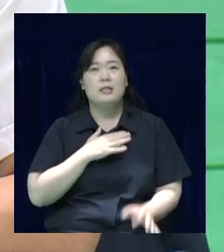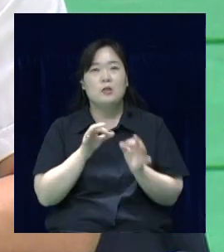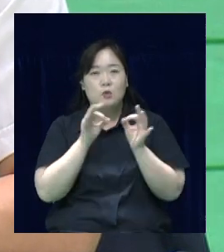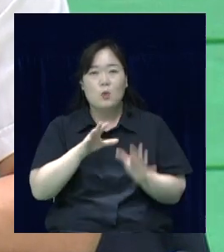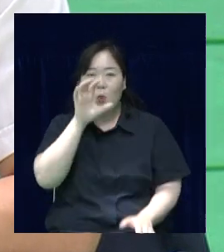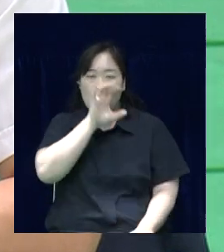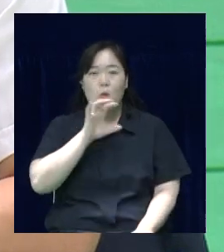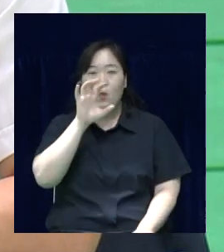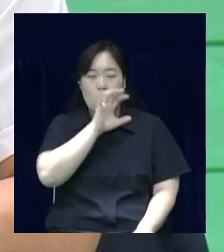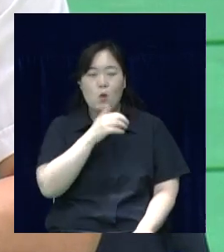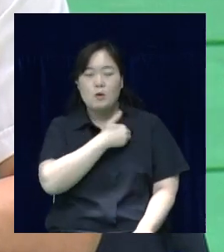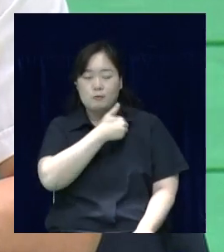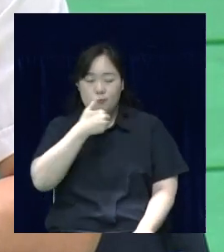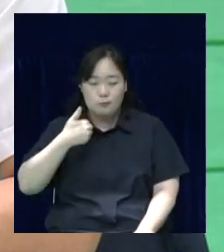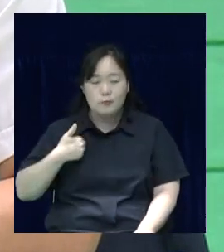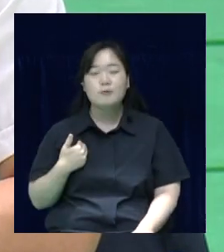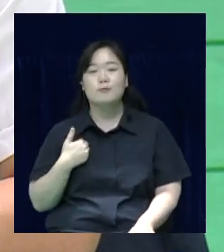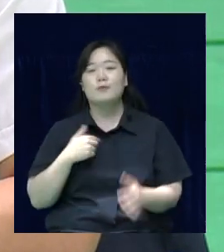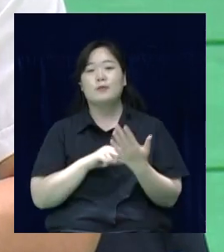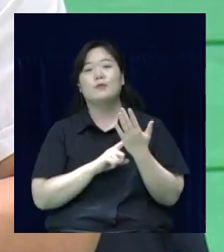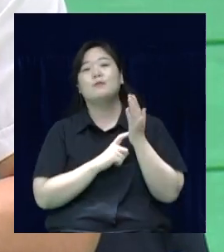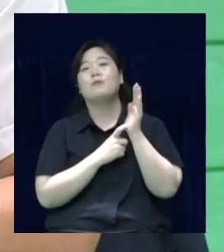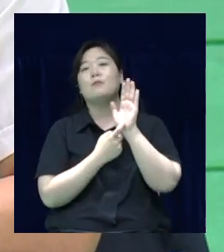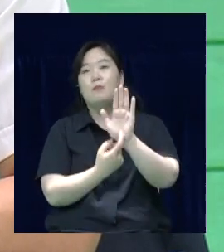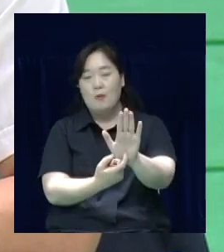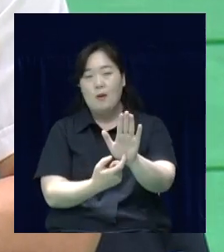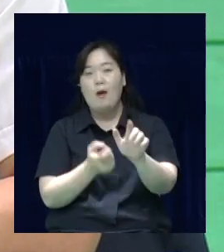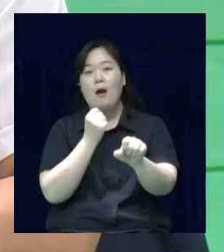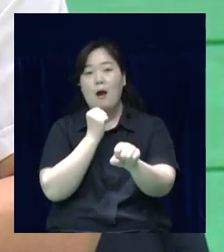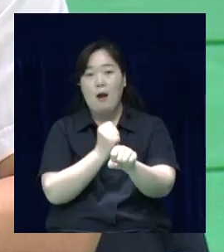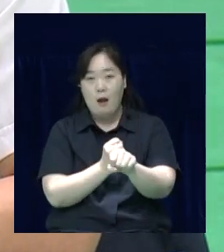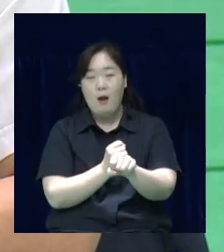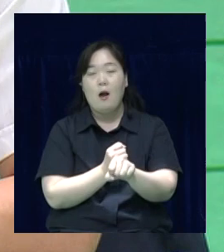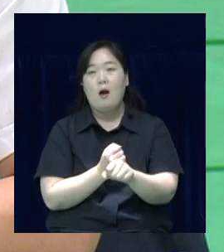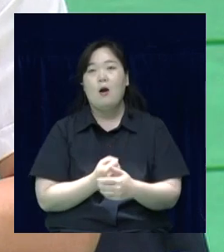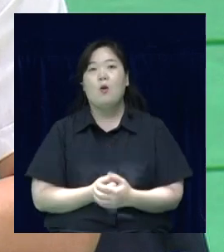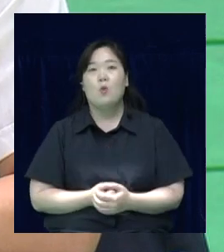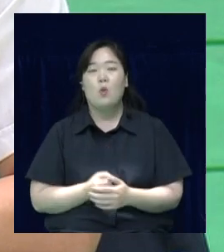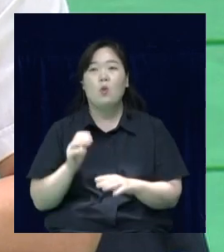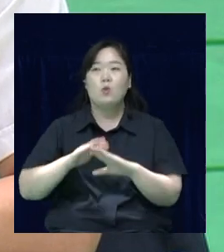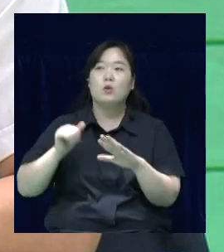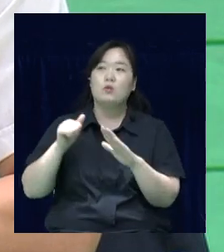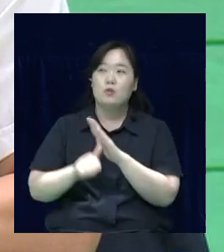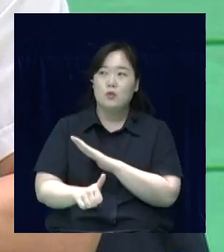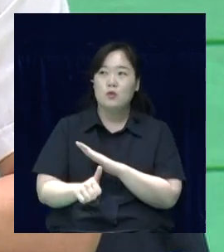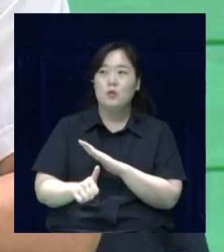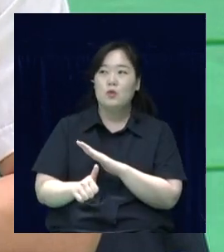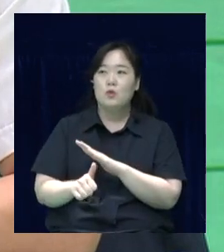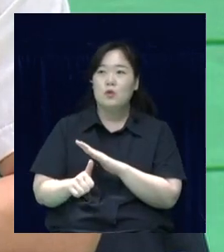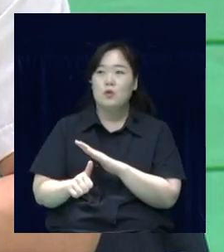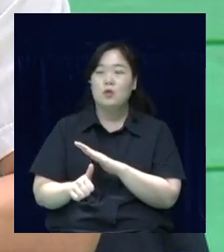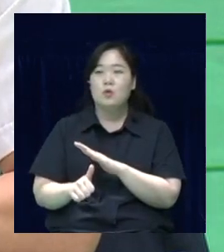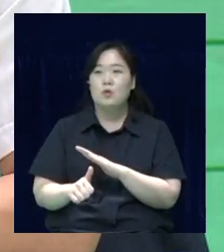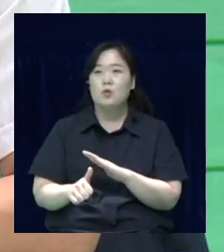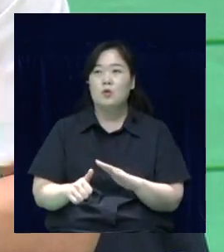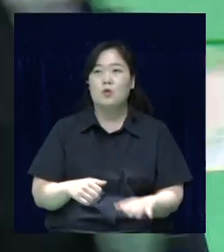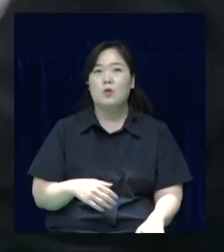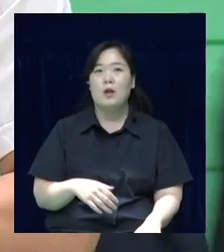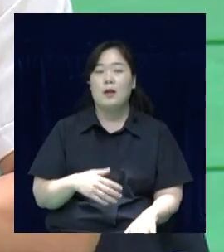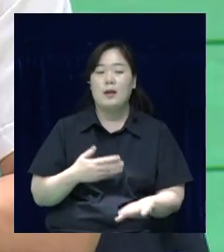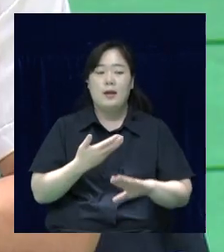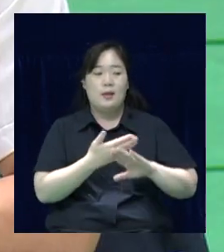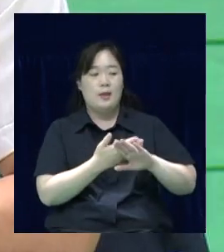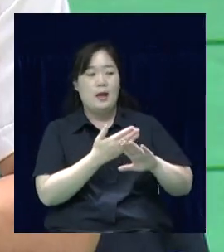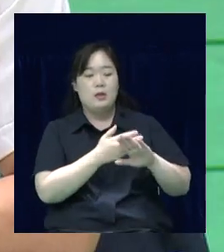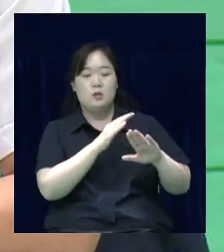이 경기장에서 펼칠 수 있느냐 없느냐, 그리고 선수들이 얼마만큼 어떤 다른 선수들과